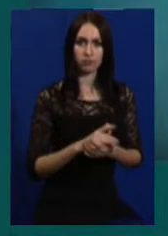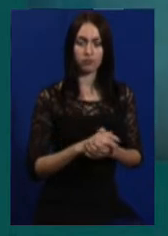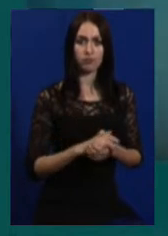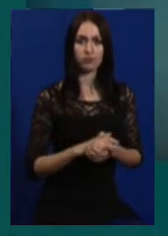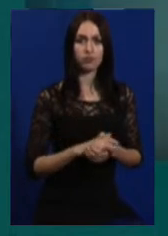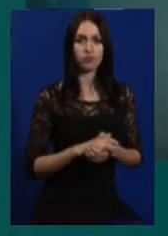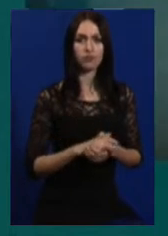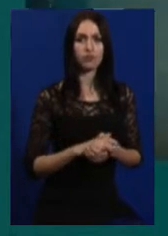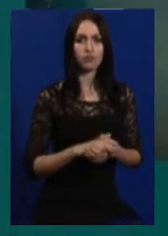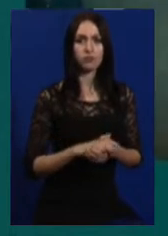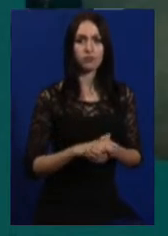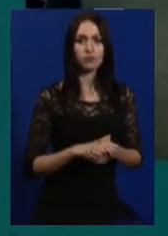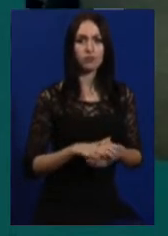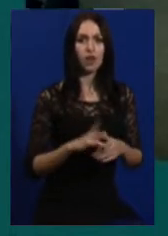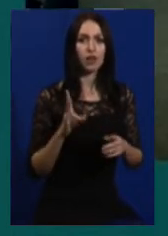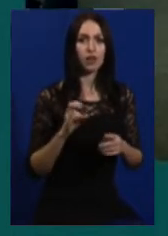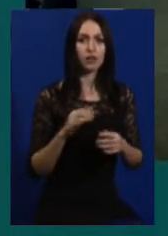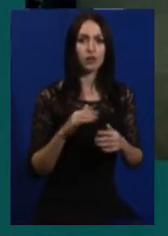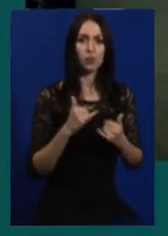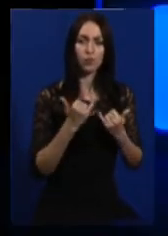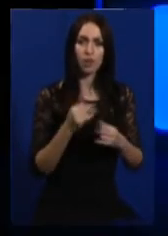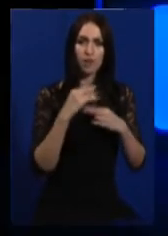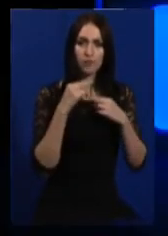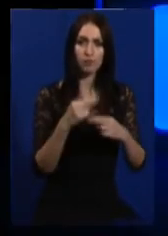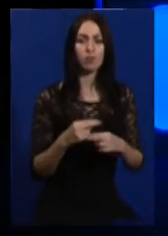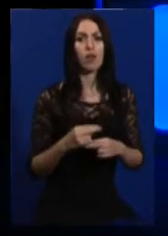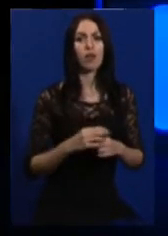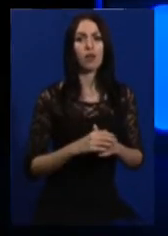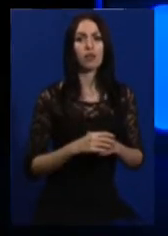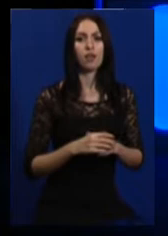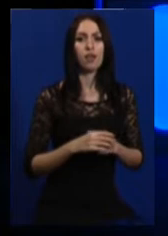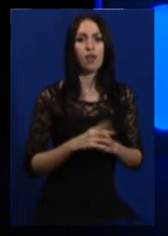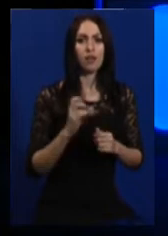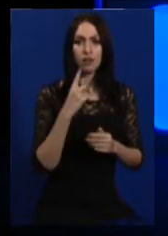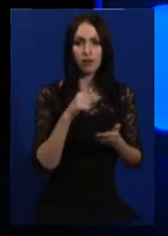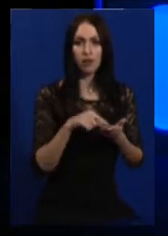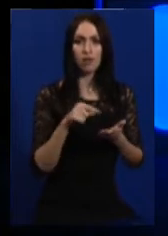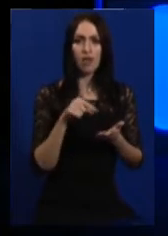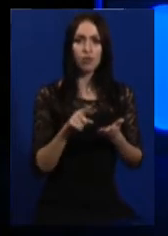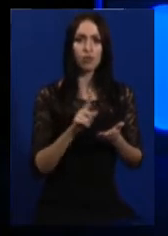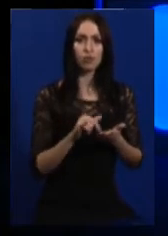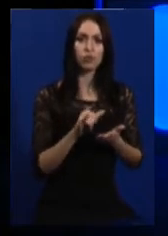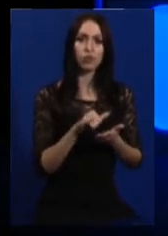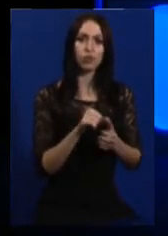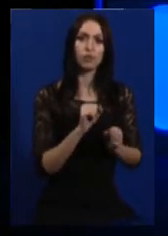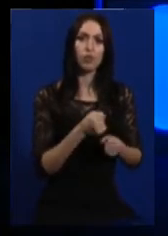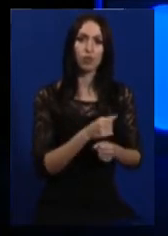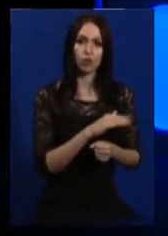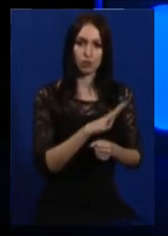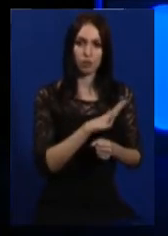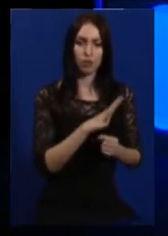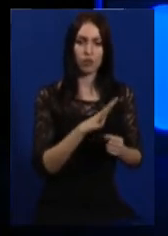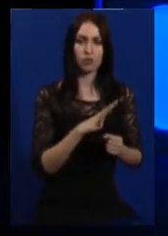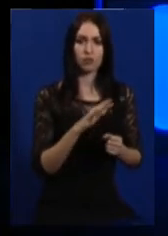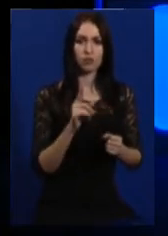уделять ему внимание то есть не заострять на том что у них может быть отсутствие